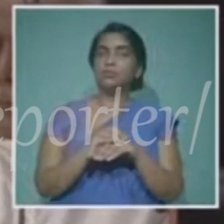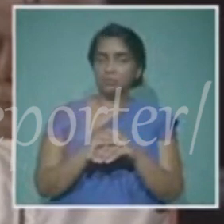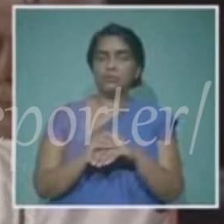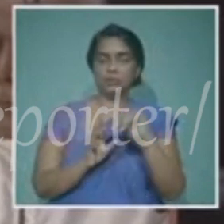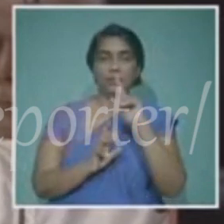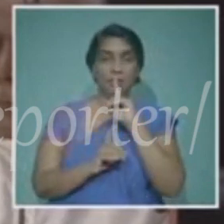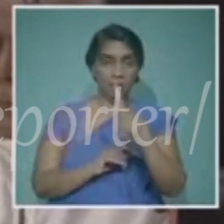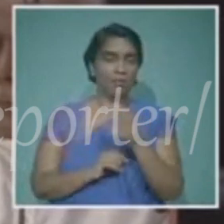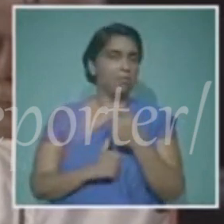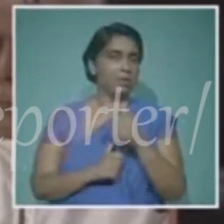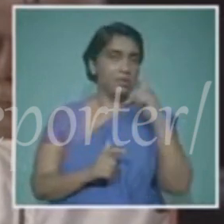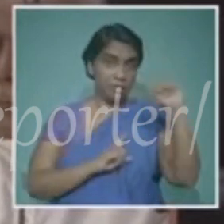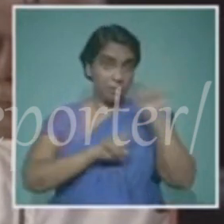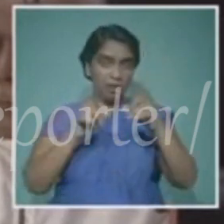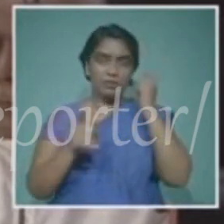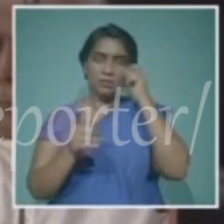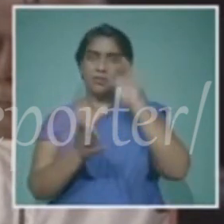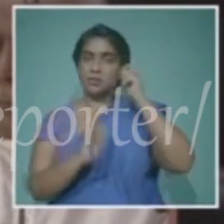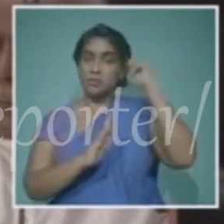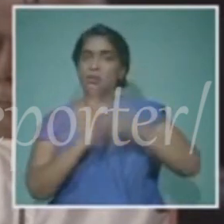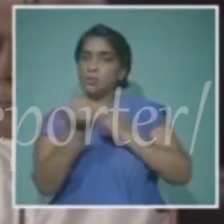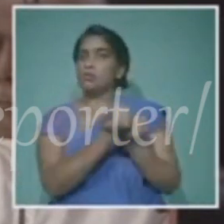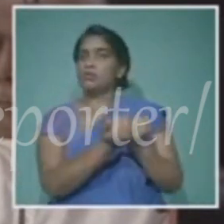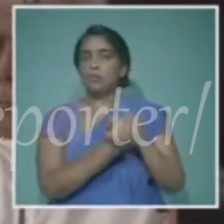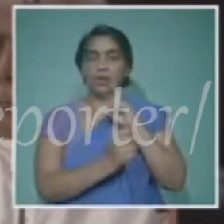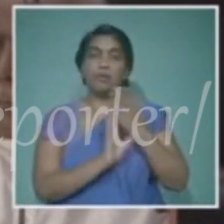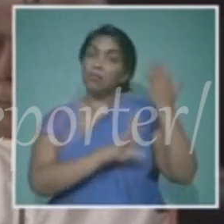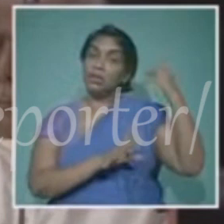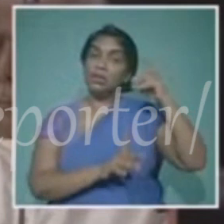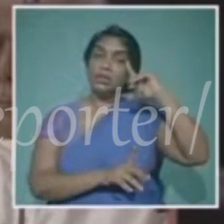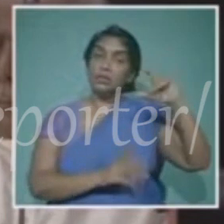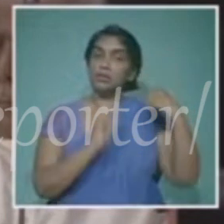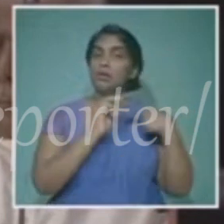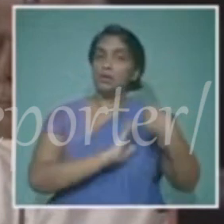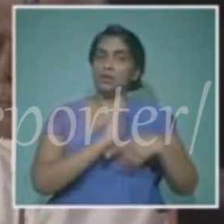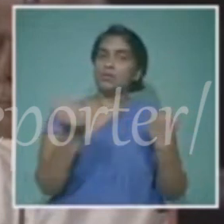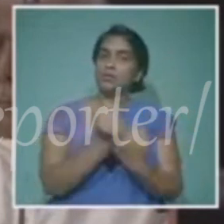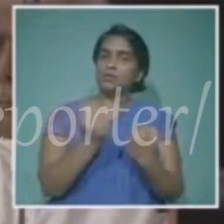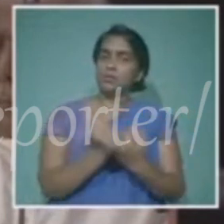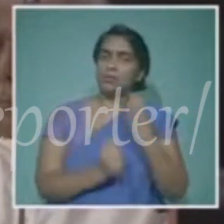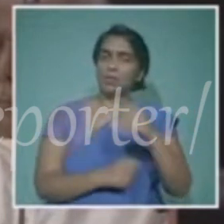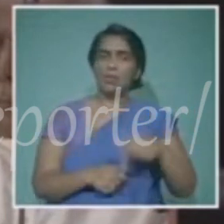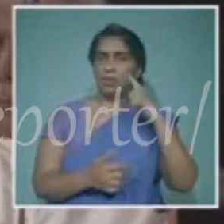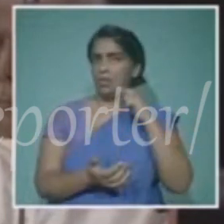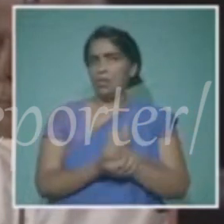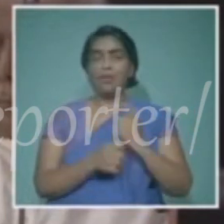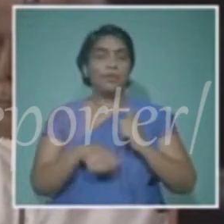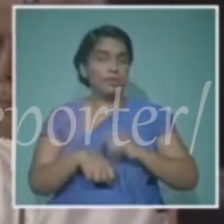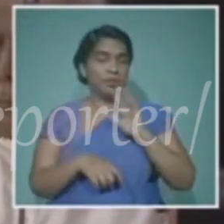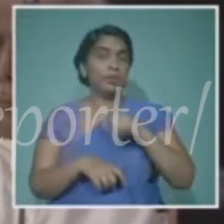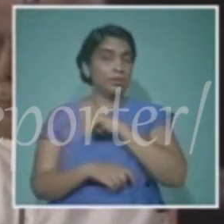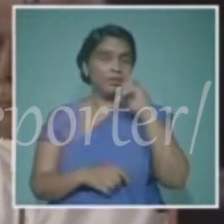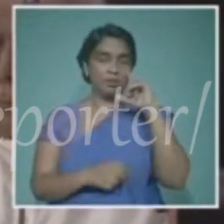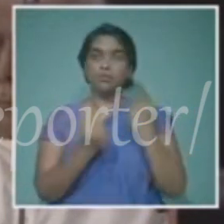කර තිබීම යහපත් දෙයක්. අතීතයේ සිටම චීනය අපේ රට සහාය ලබා දුන්නා. මේ අසීරු අවස්ථාවේදීත් ඔවුන්